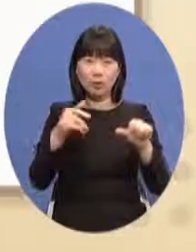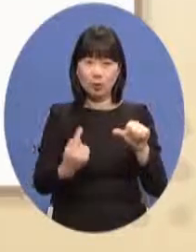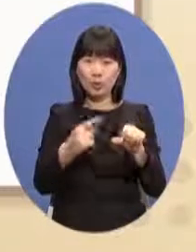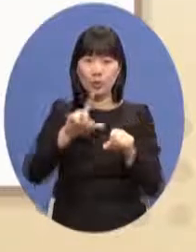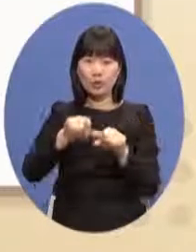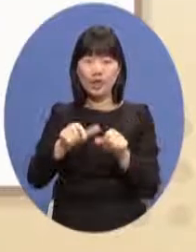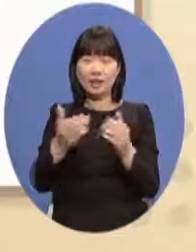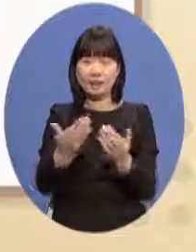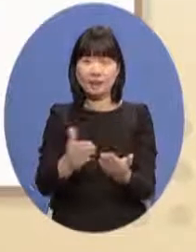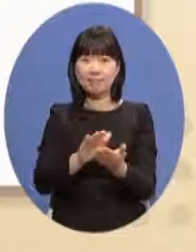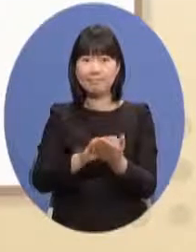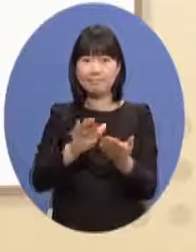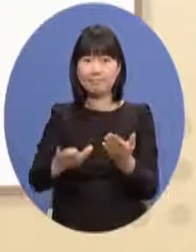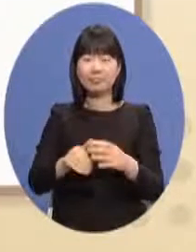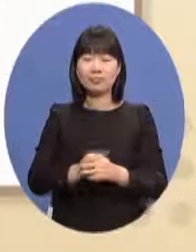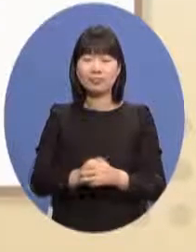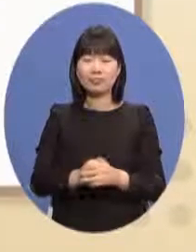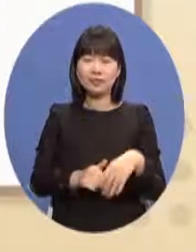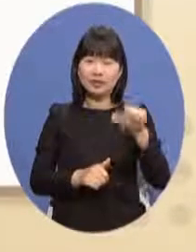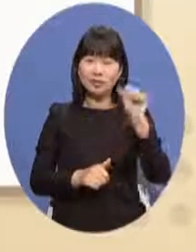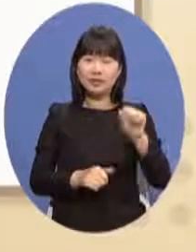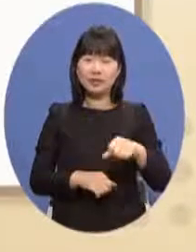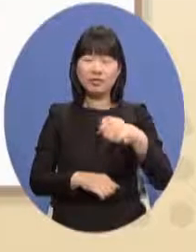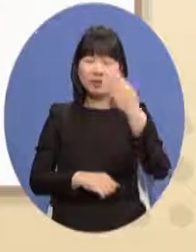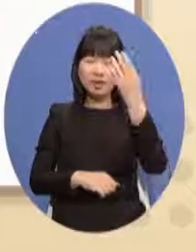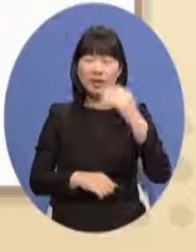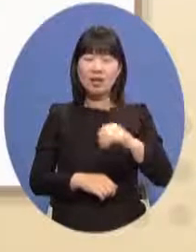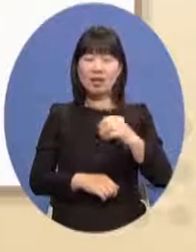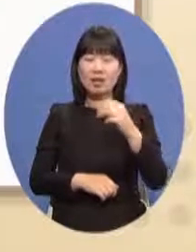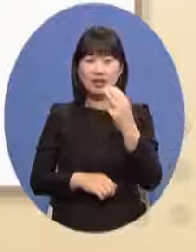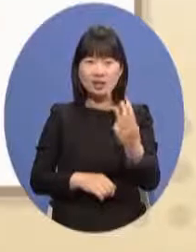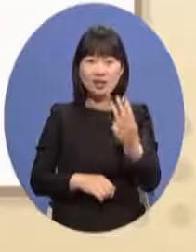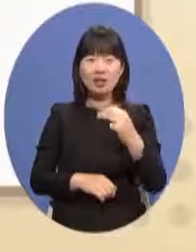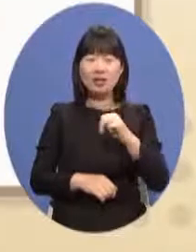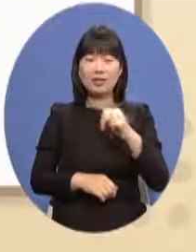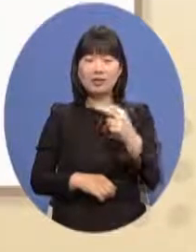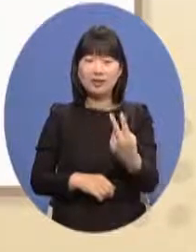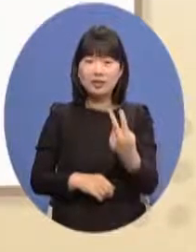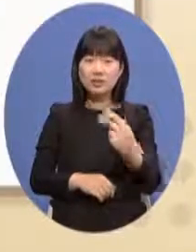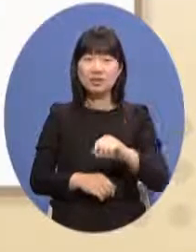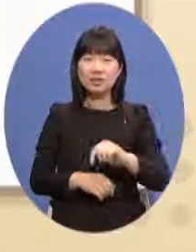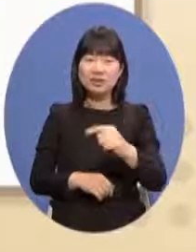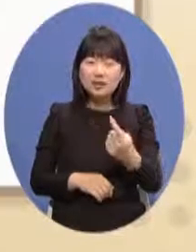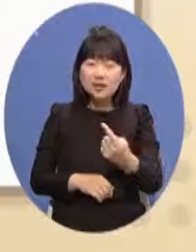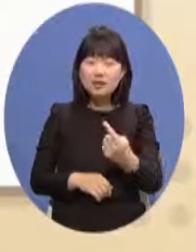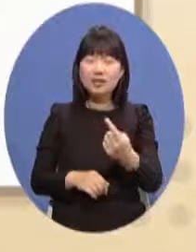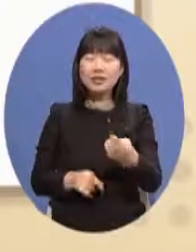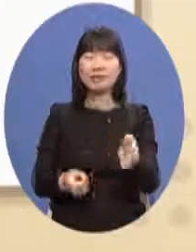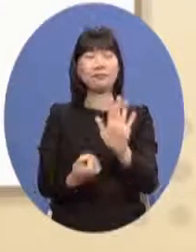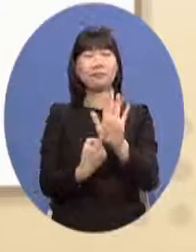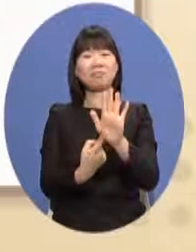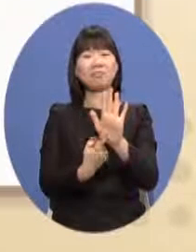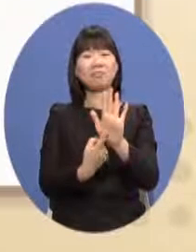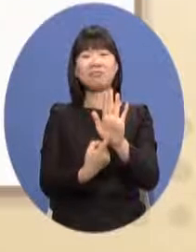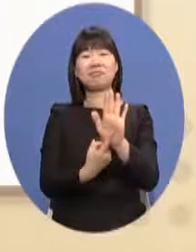드릴게요. 5, 4, 4 3, 3, 2, 1. 1. 들어주세요. 자,